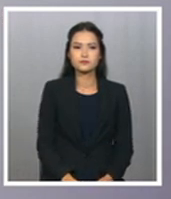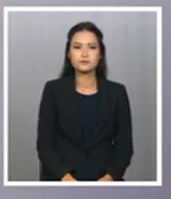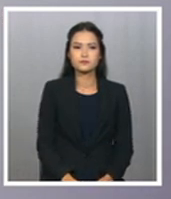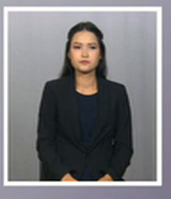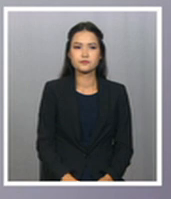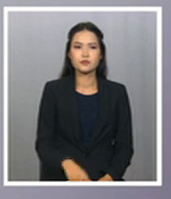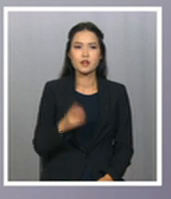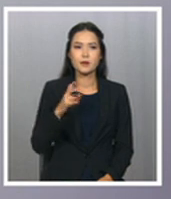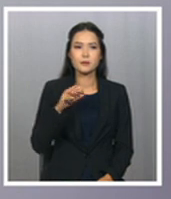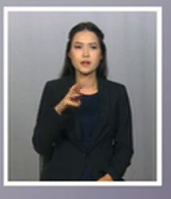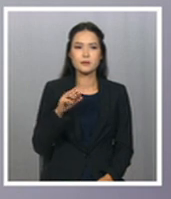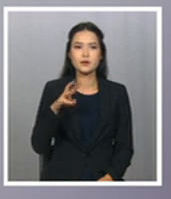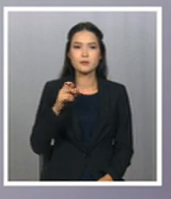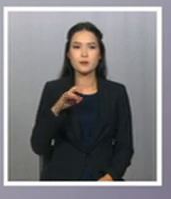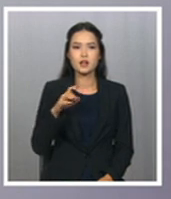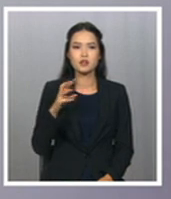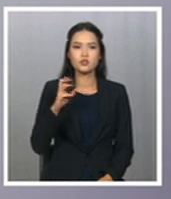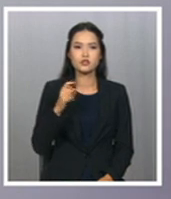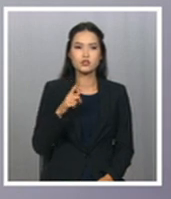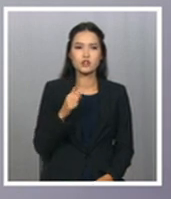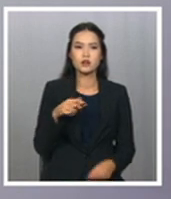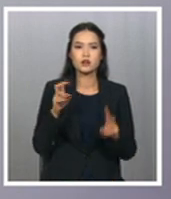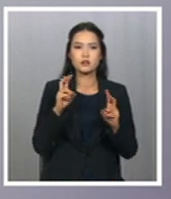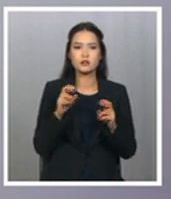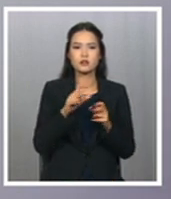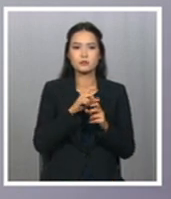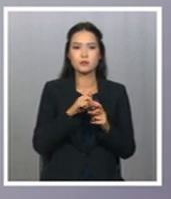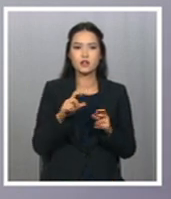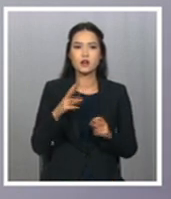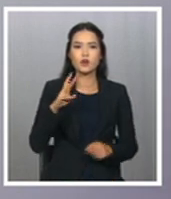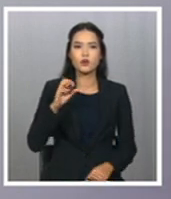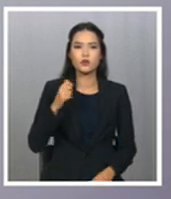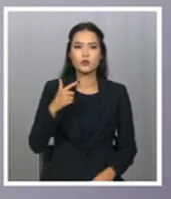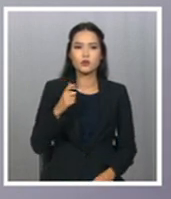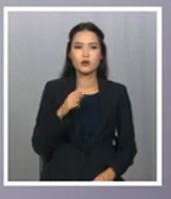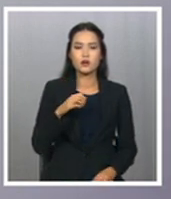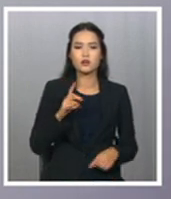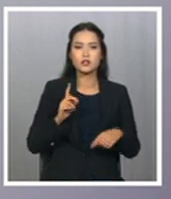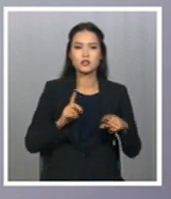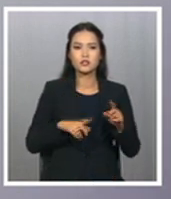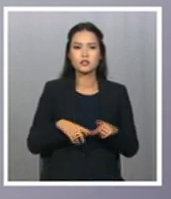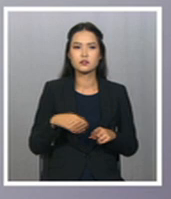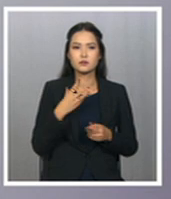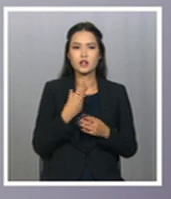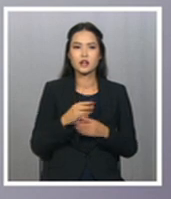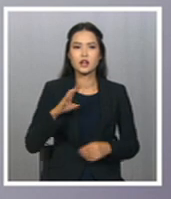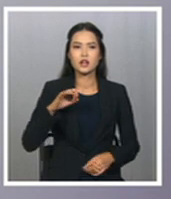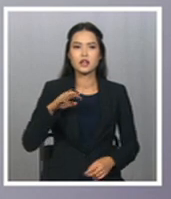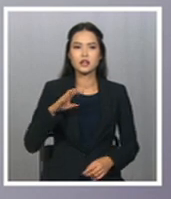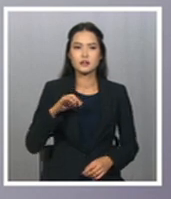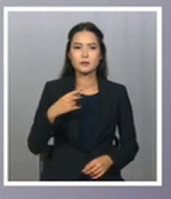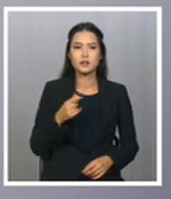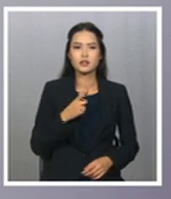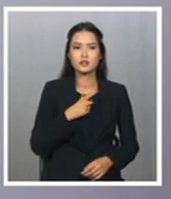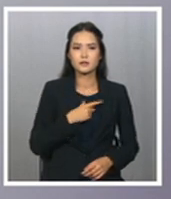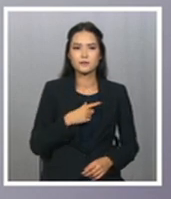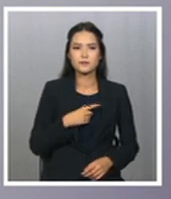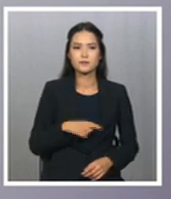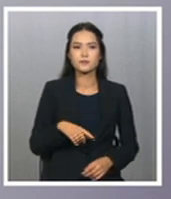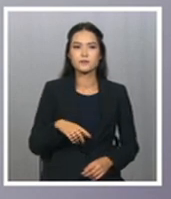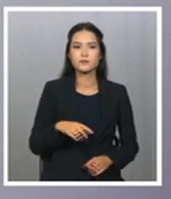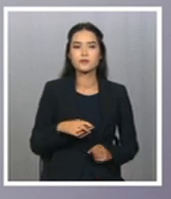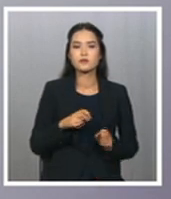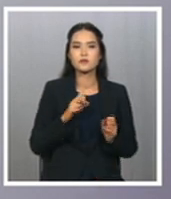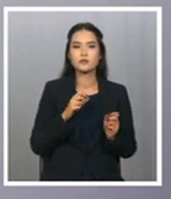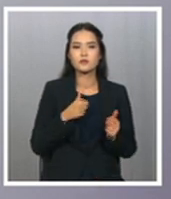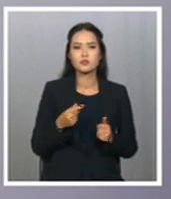Бейімбет Майлиннің «Шығаның белгісі» шығармасында шығаның сұлу келбеті, ибалы мінезі, инабатты қылығы